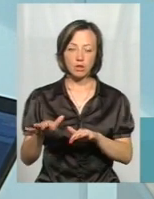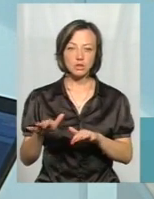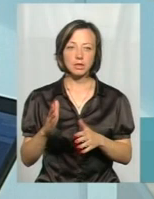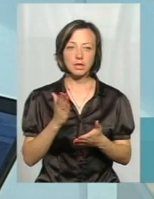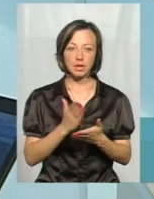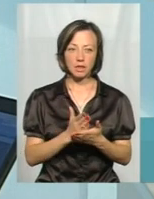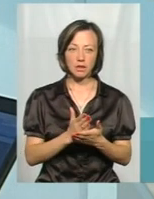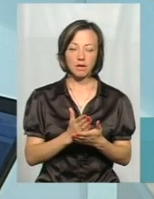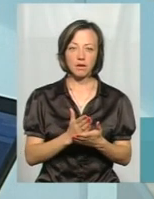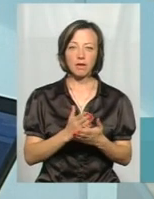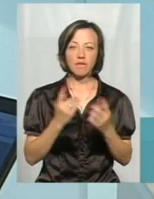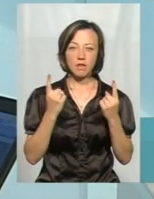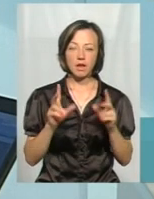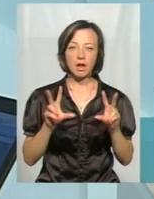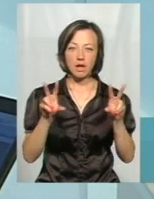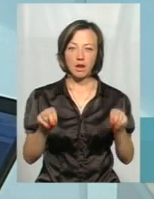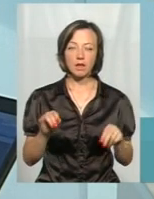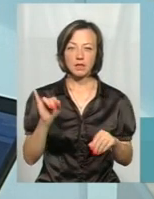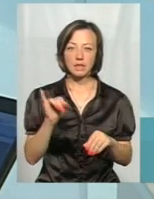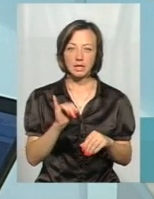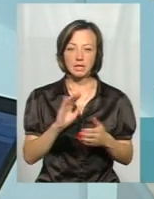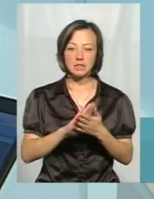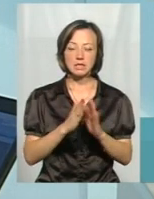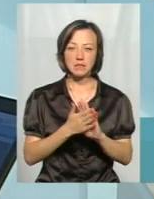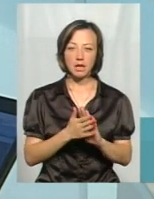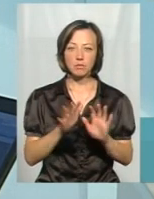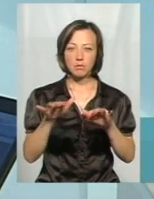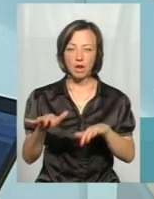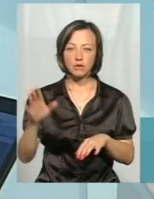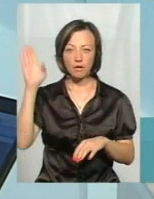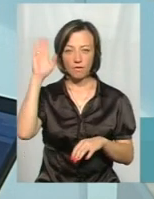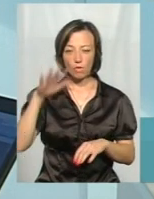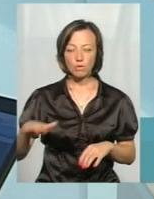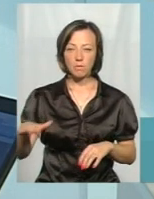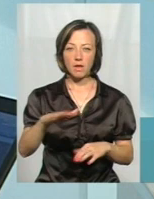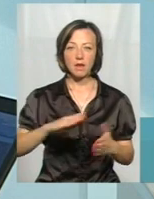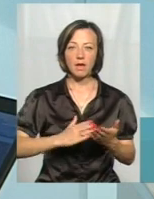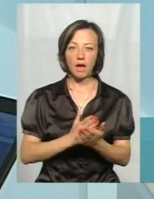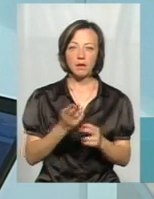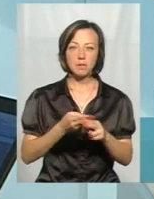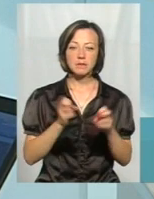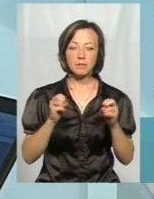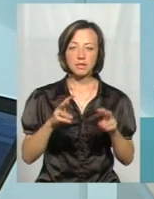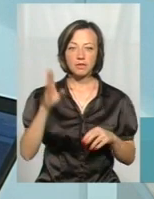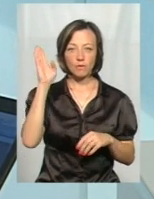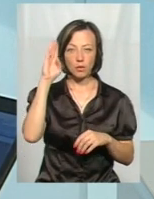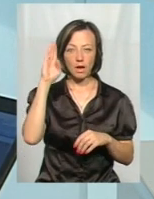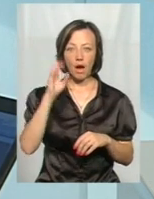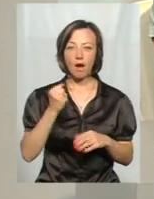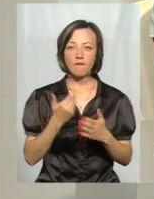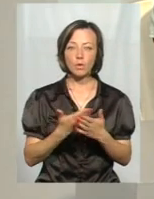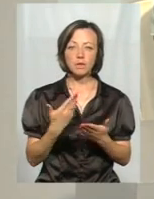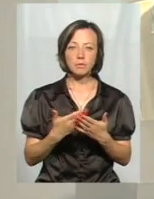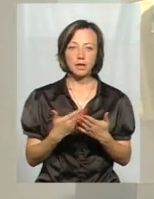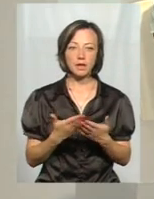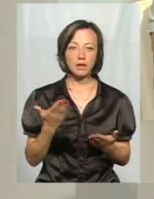є досить великі гарантії. Це і стан самого пляжу, і водного плеса, і якість, і безпечність самої води. Пане Ігор, а от, до